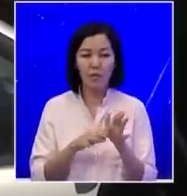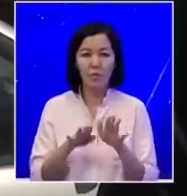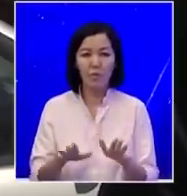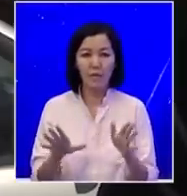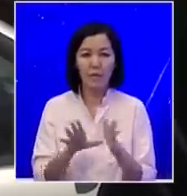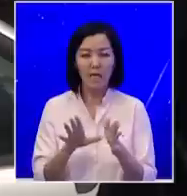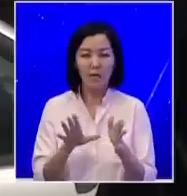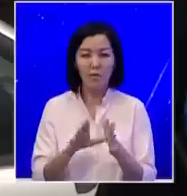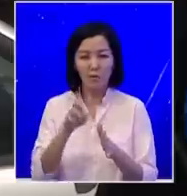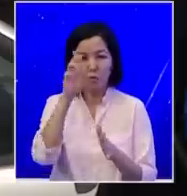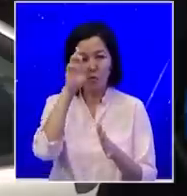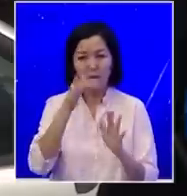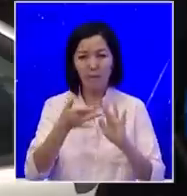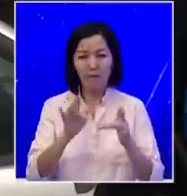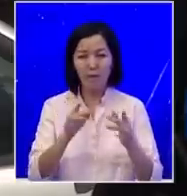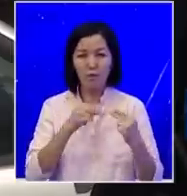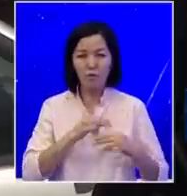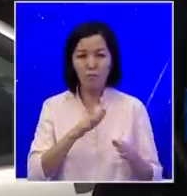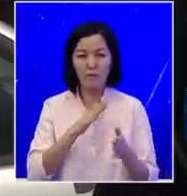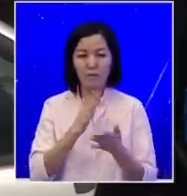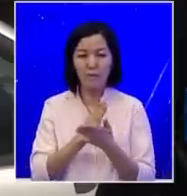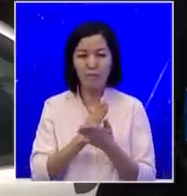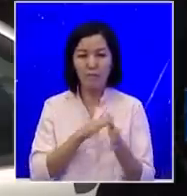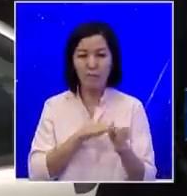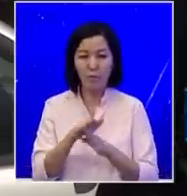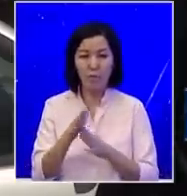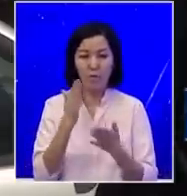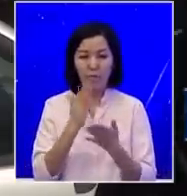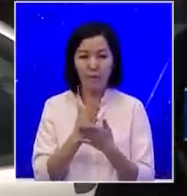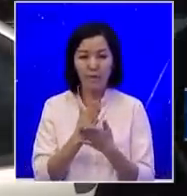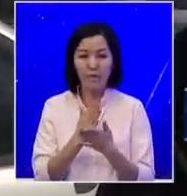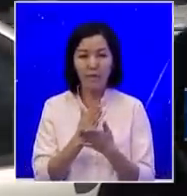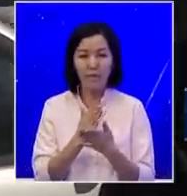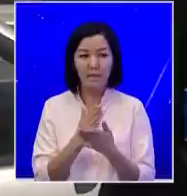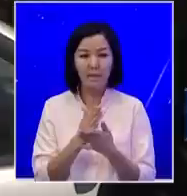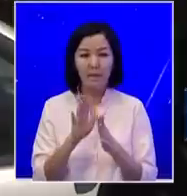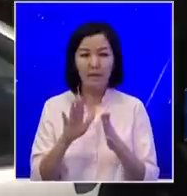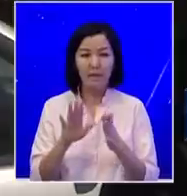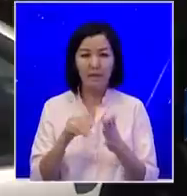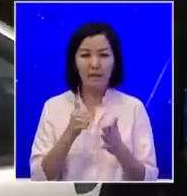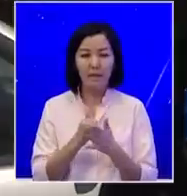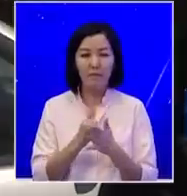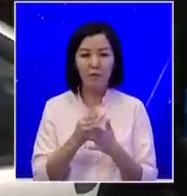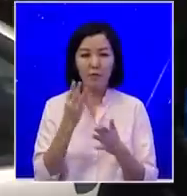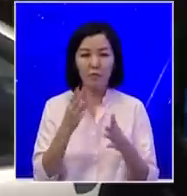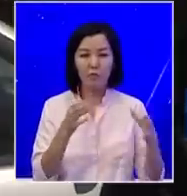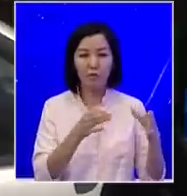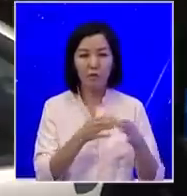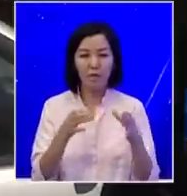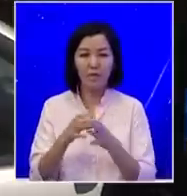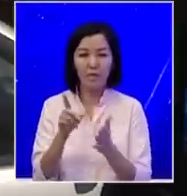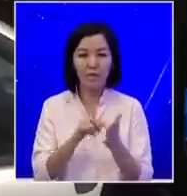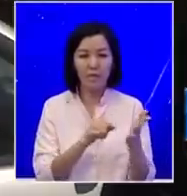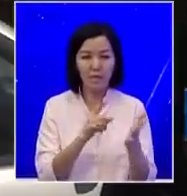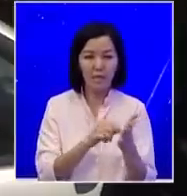электронды үкімет порталы толық жұмыс істеп тұр. Ол жерге жаңағы негізгі 3 санат дейді ғой. Зейнет